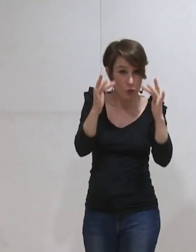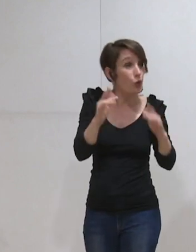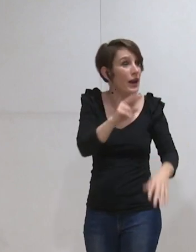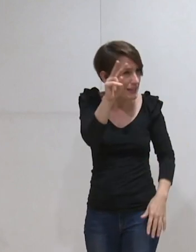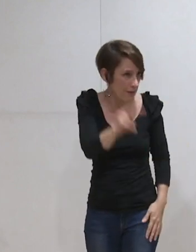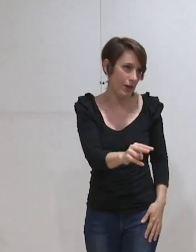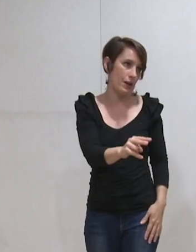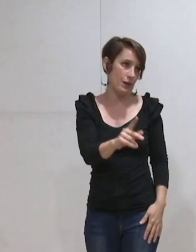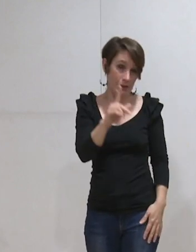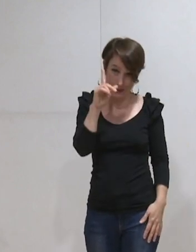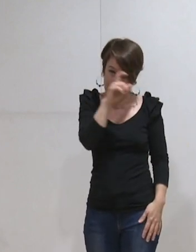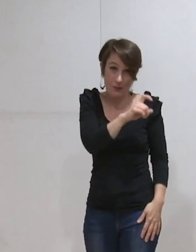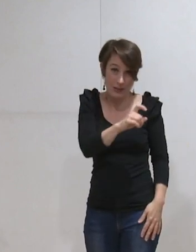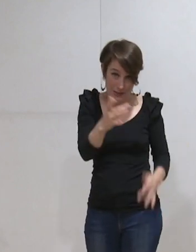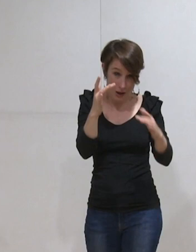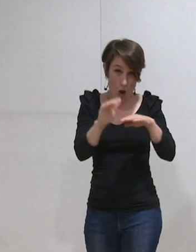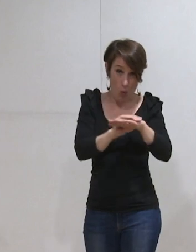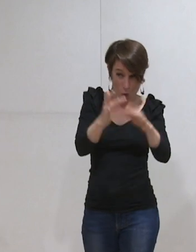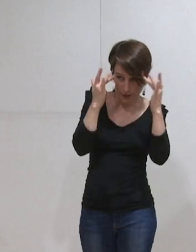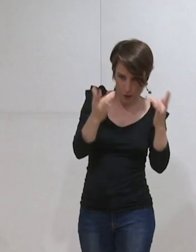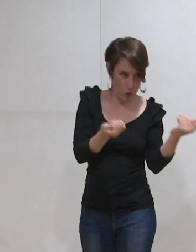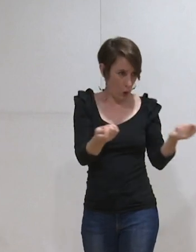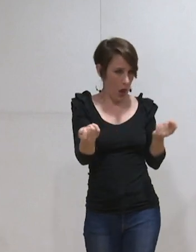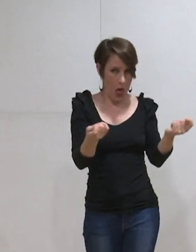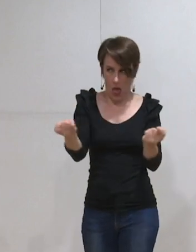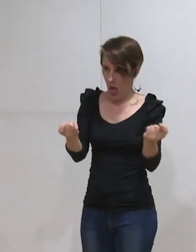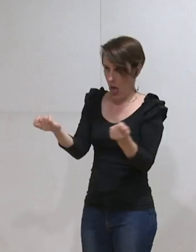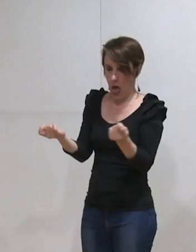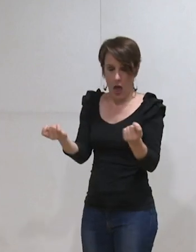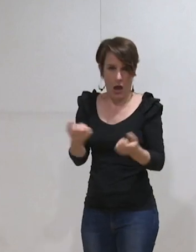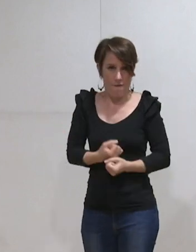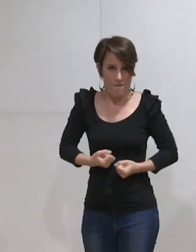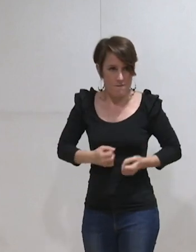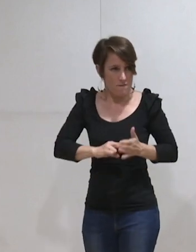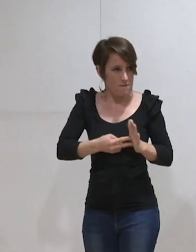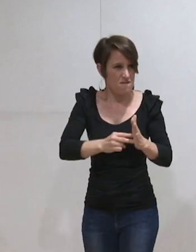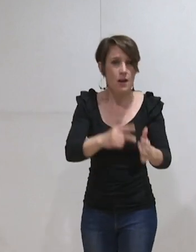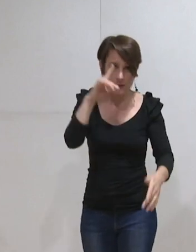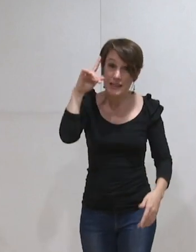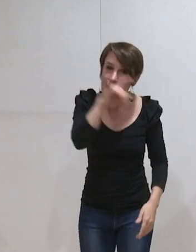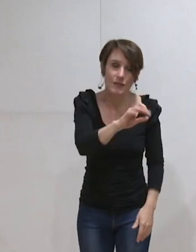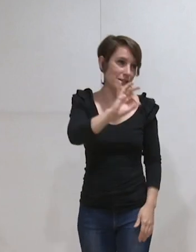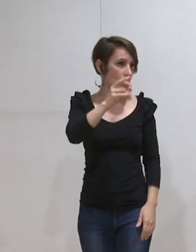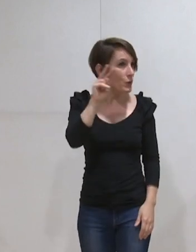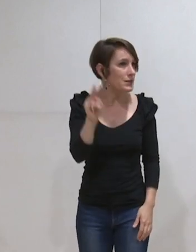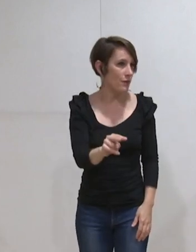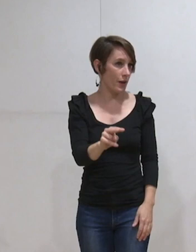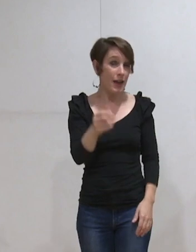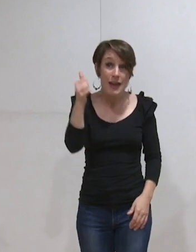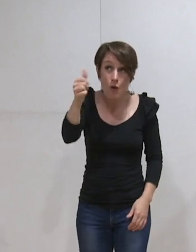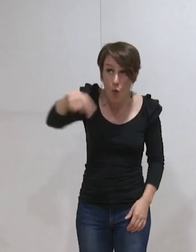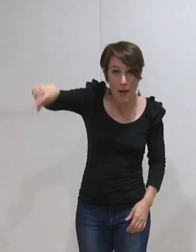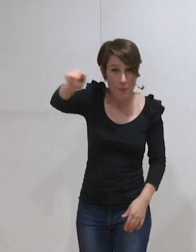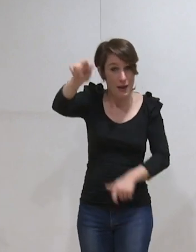difficile de mener une politique culturelle aujourd'hui dans les contraintes actuelles face à des acteurs culturels qui sont eux-mêmes et vous le